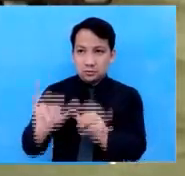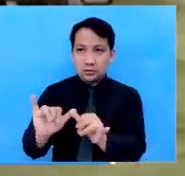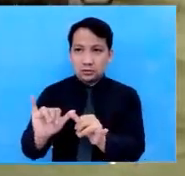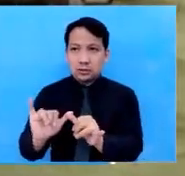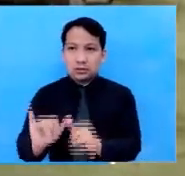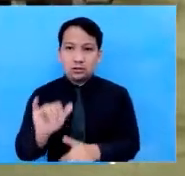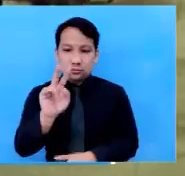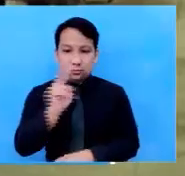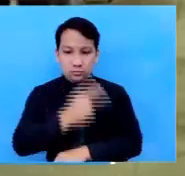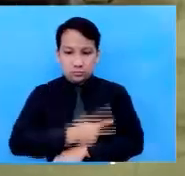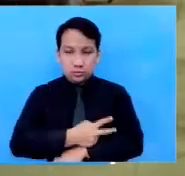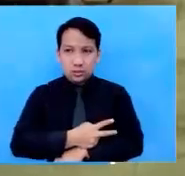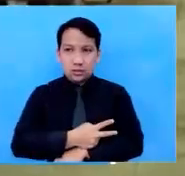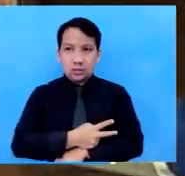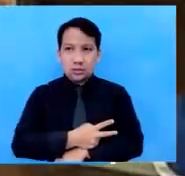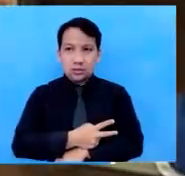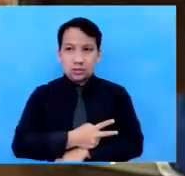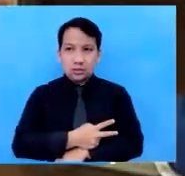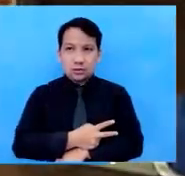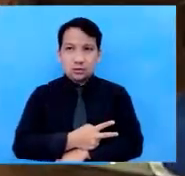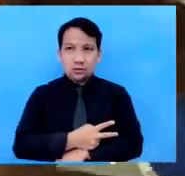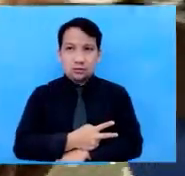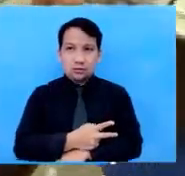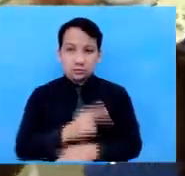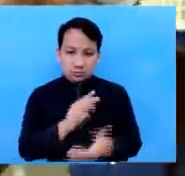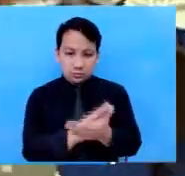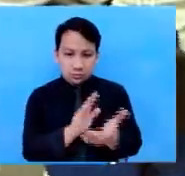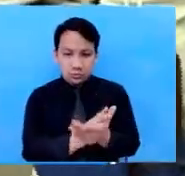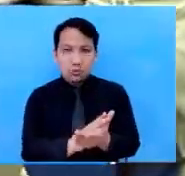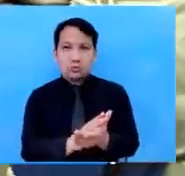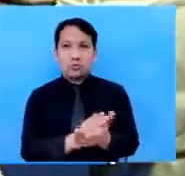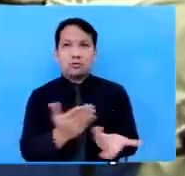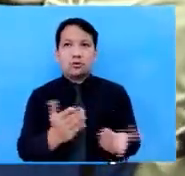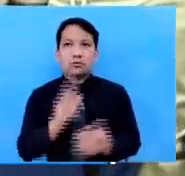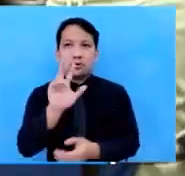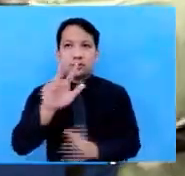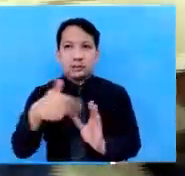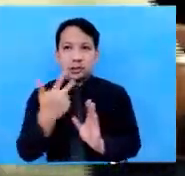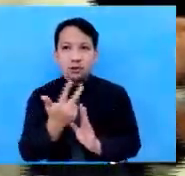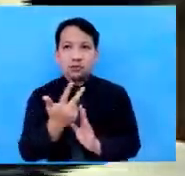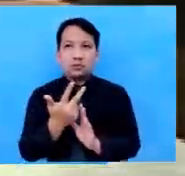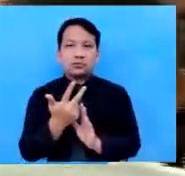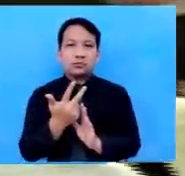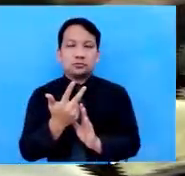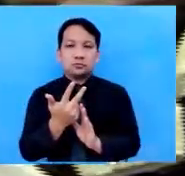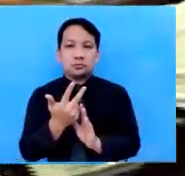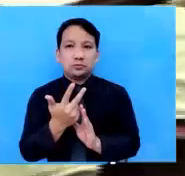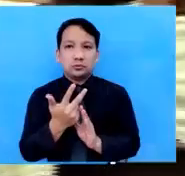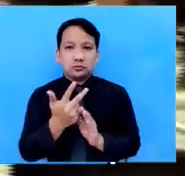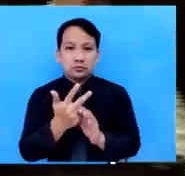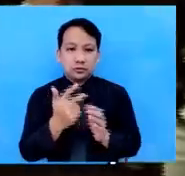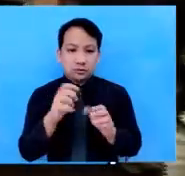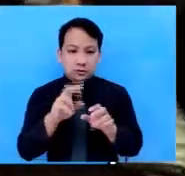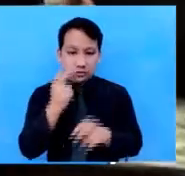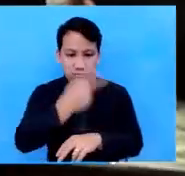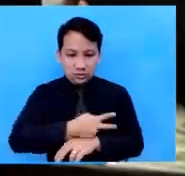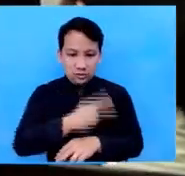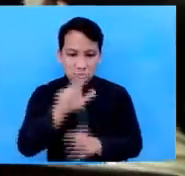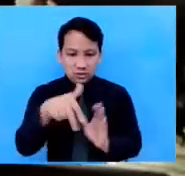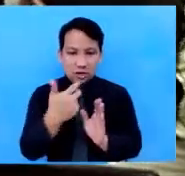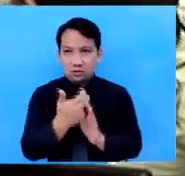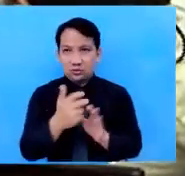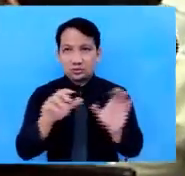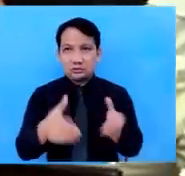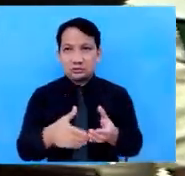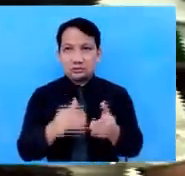2 days na pasok, tapos yung almost 3 hours lang na pasok every 2 days na mga